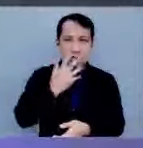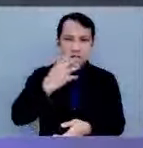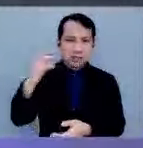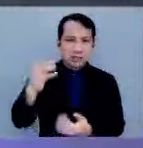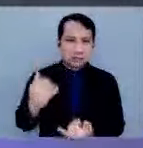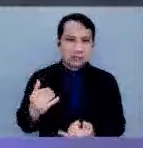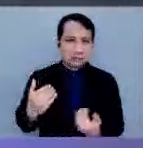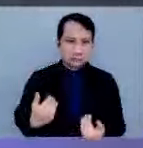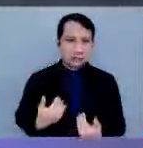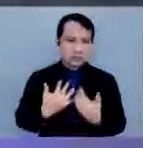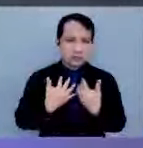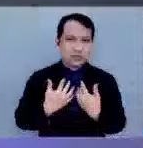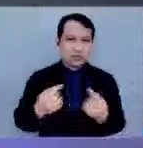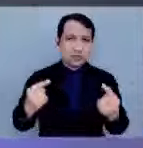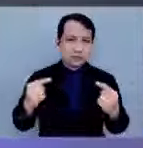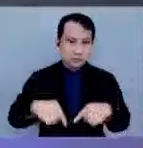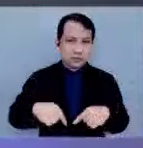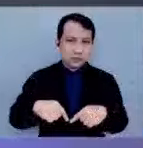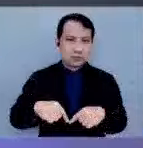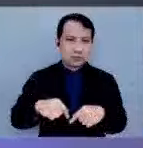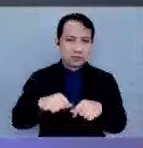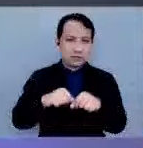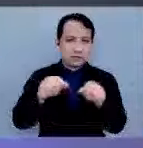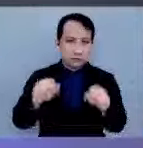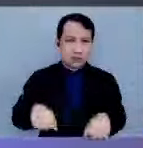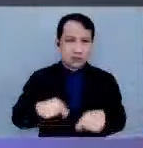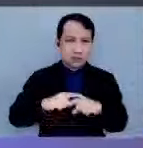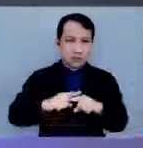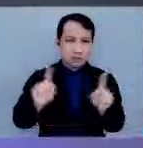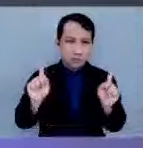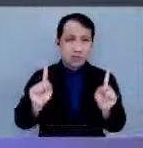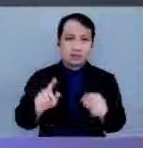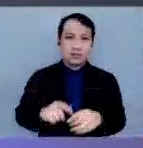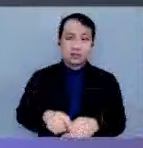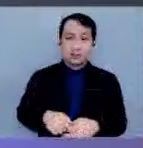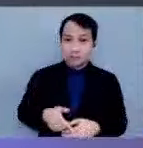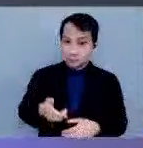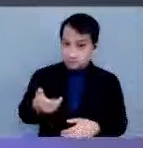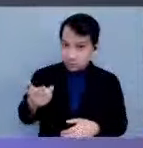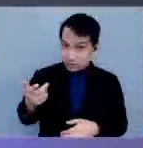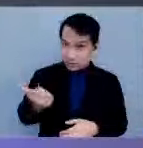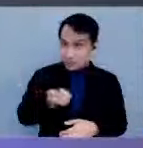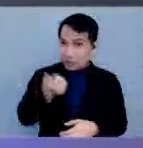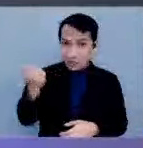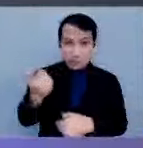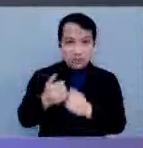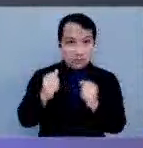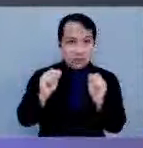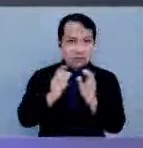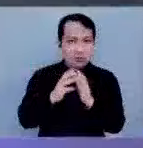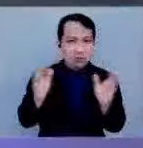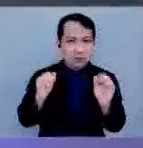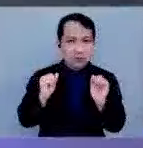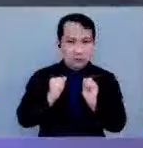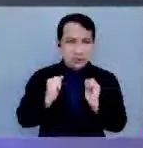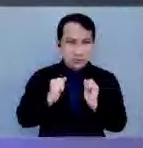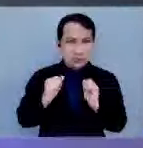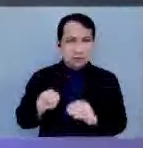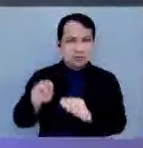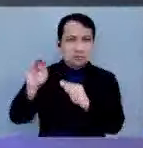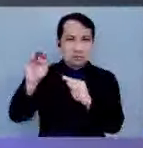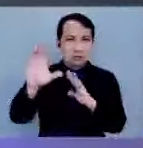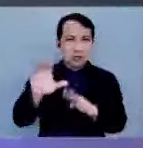na ramdam. Hanggang dito sa studio, mainit. Pero... para kang nasa ibang bansa sa sobrang lamig naman sa Mount